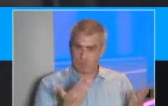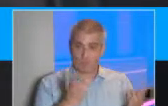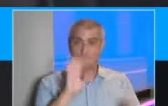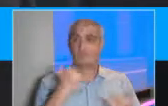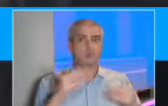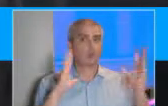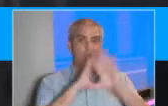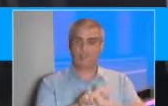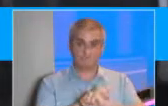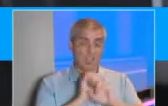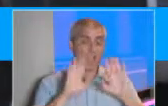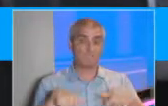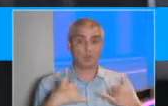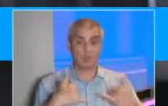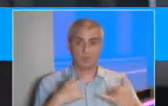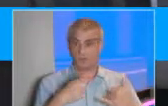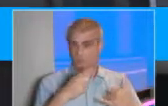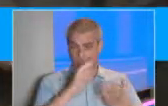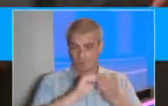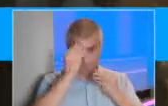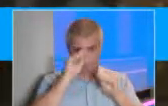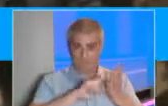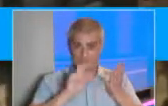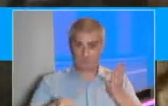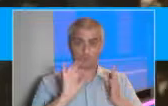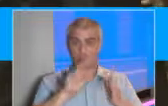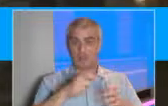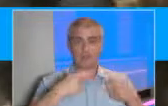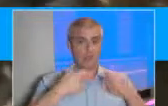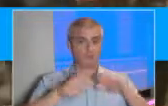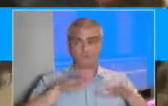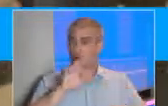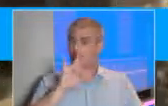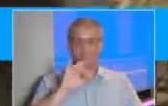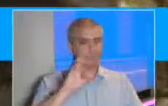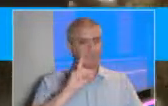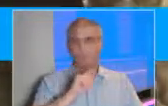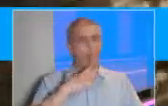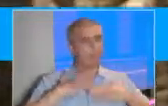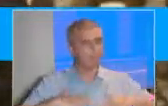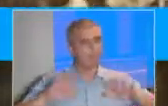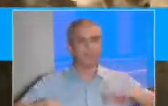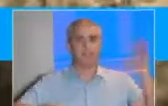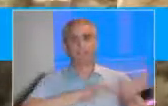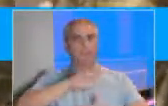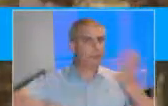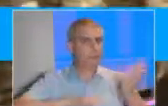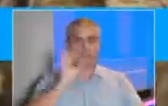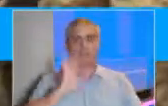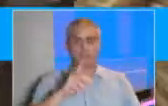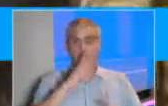וגם הערב, אפילו הודעת ההתפטרות הזאת של חסן דיאב, לא משקיטה את הרוחות